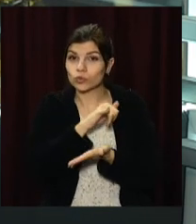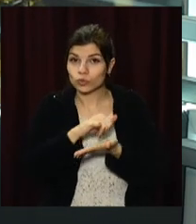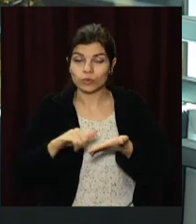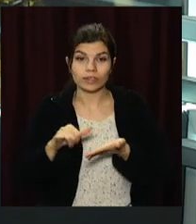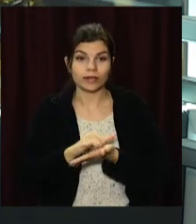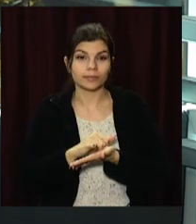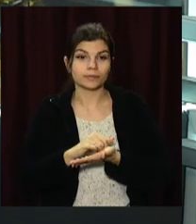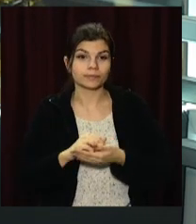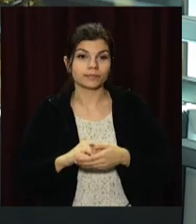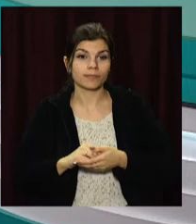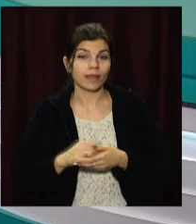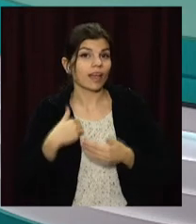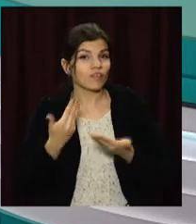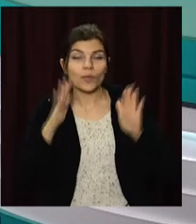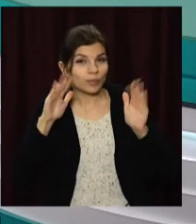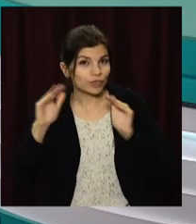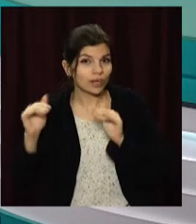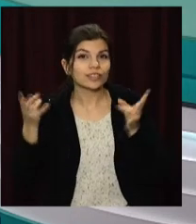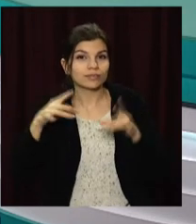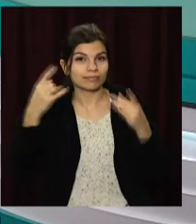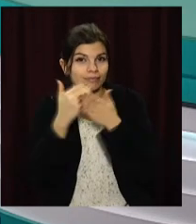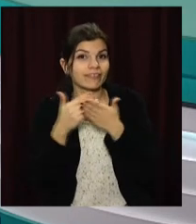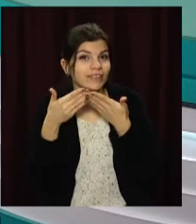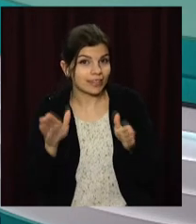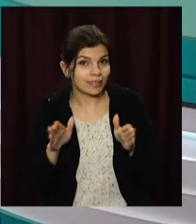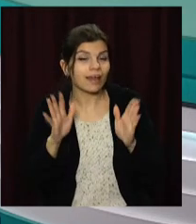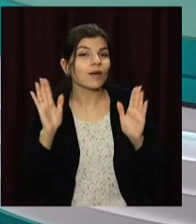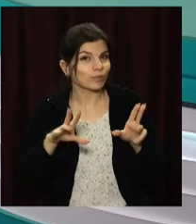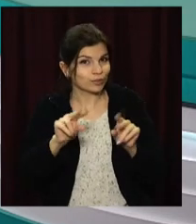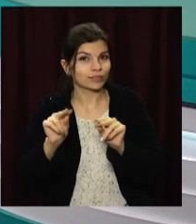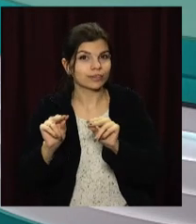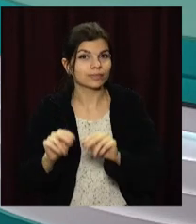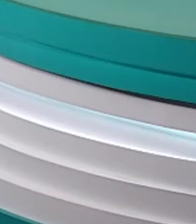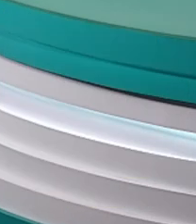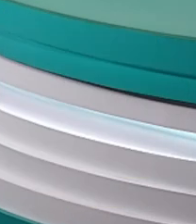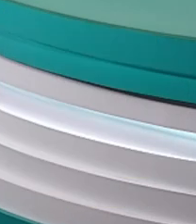на нашому ютуб-каналі. А я з вами прощаюся, залишайтеся з відкритим, нехай щастить!